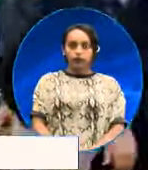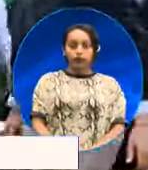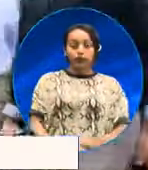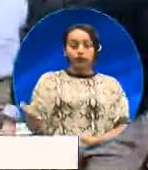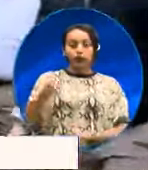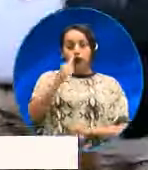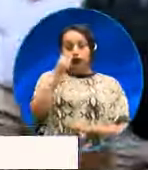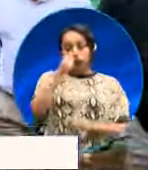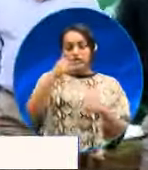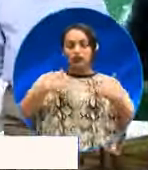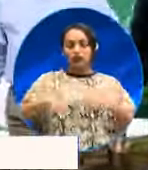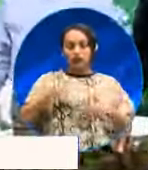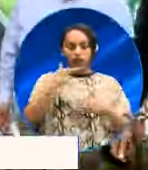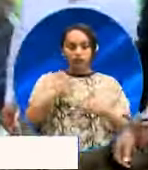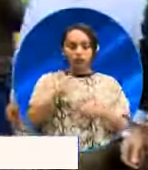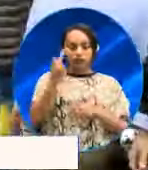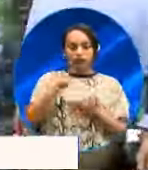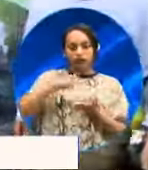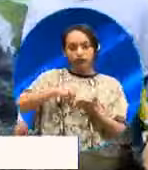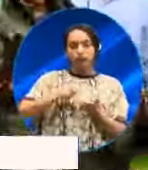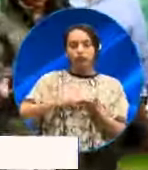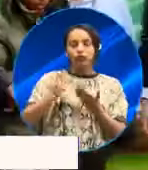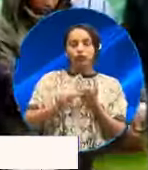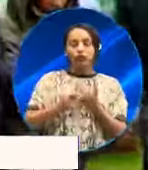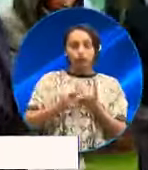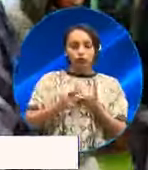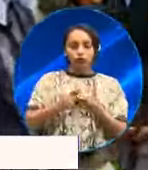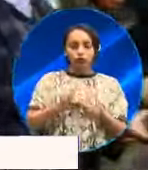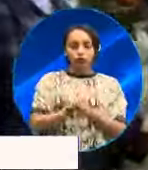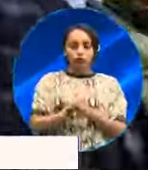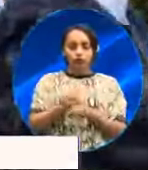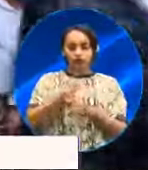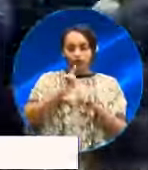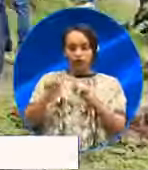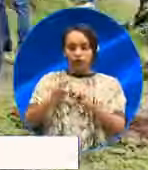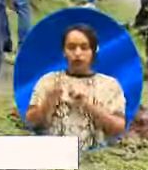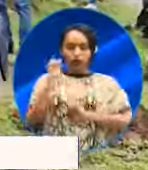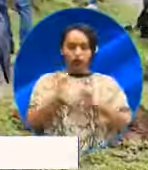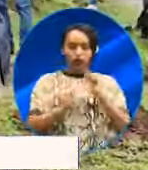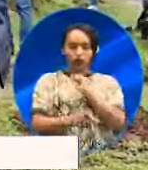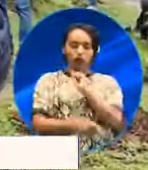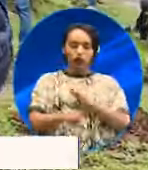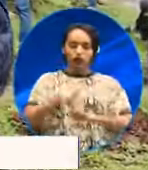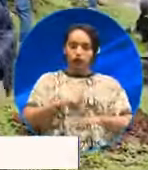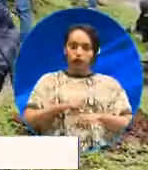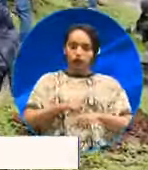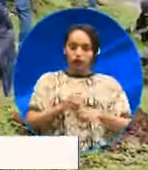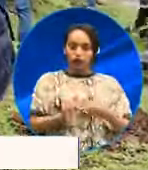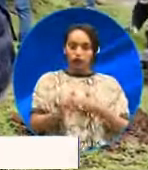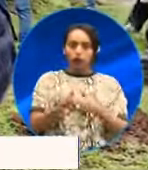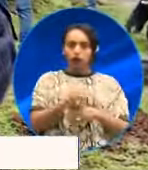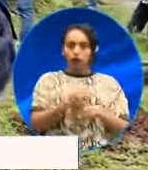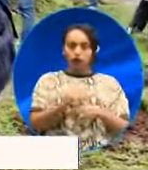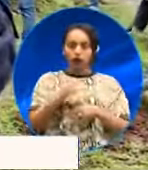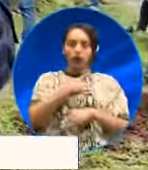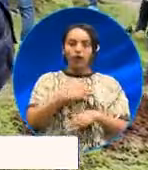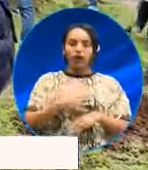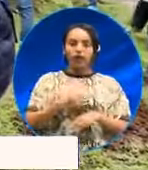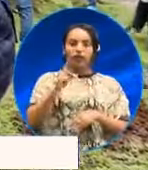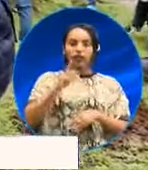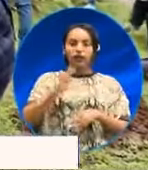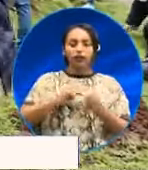ኑ ኢትዮጵያ እናልበስ በተሰኘው የአረንጓዴ አሻራ የችግኝ ተከላ መርሃ ግብር የተለያዩ ተፎካካሪ የፖለቲካ ፓርቲ አመራሮችና